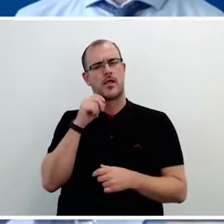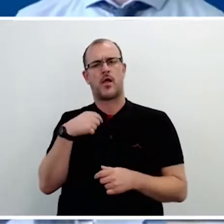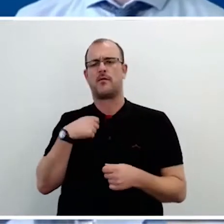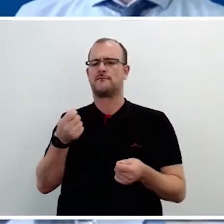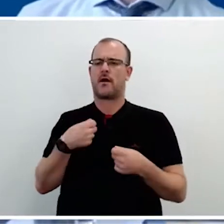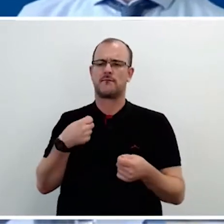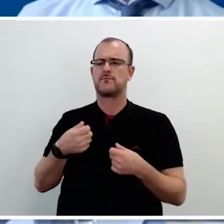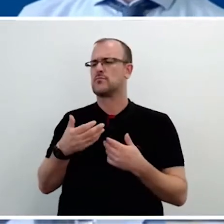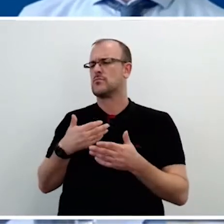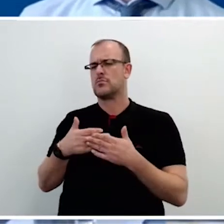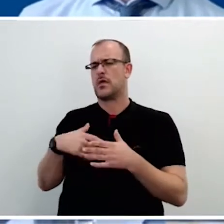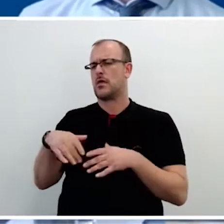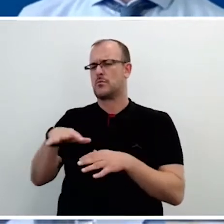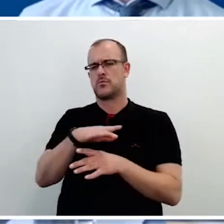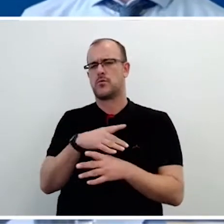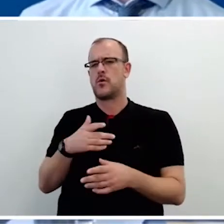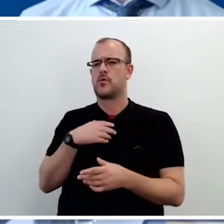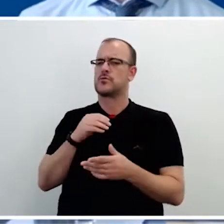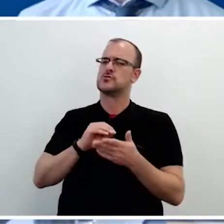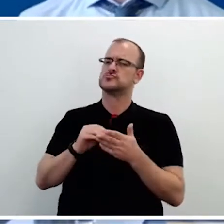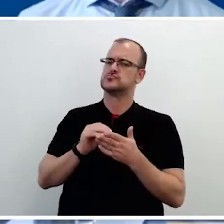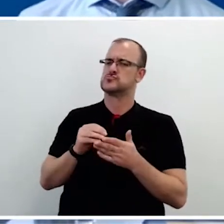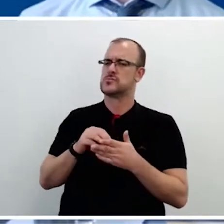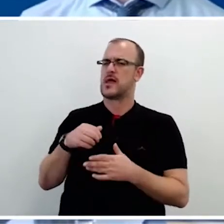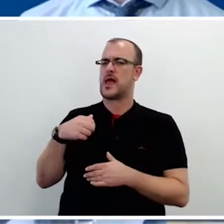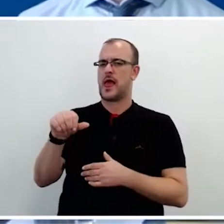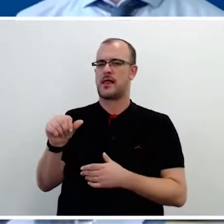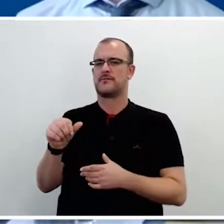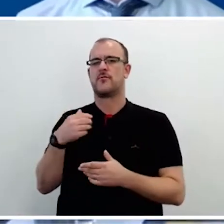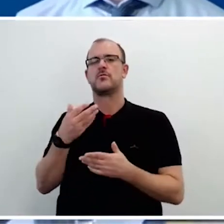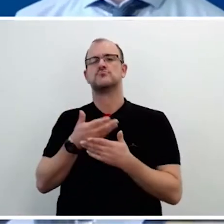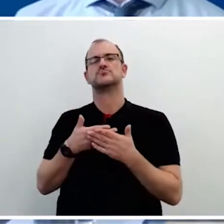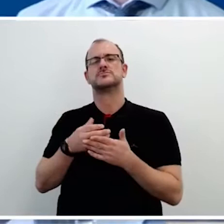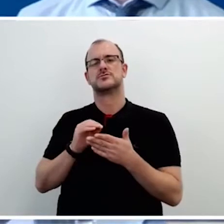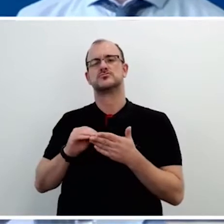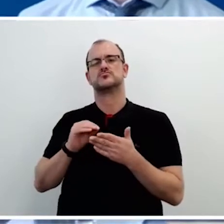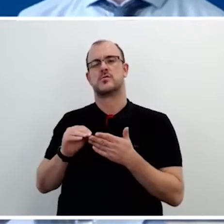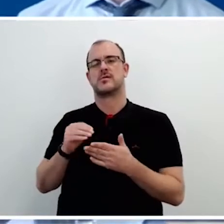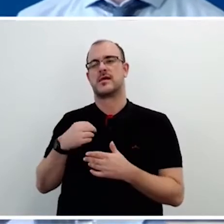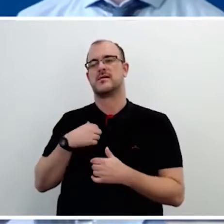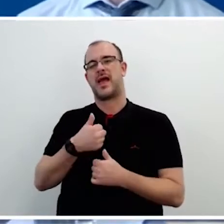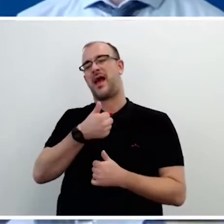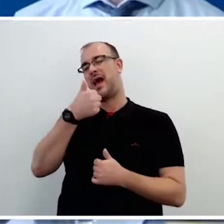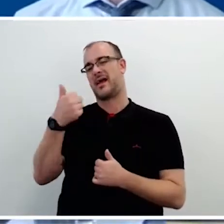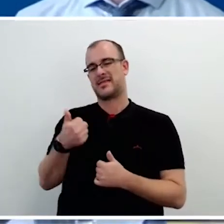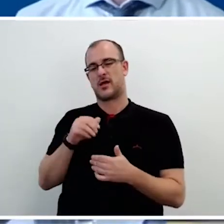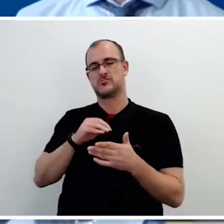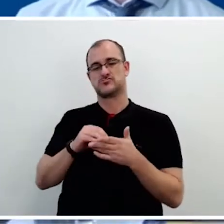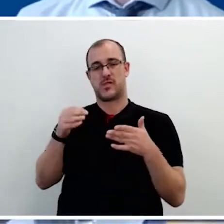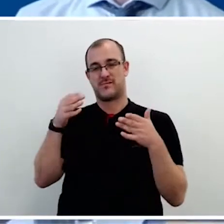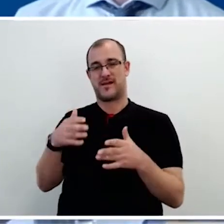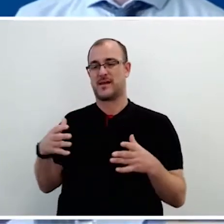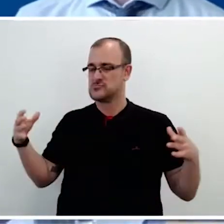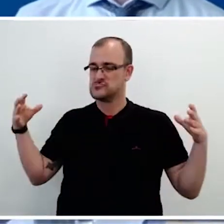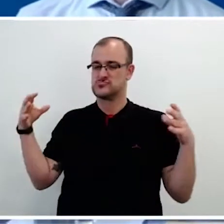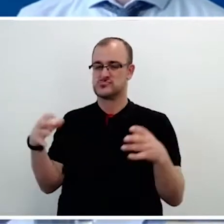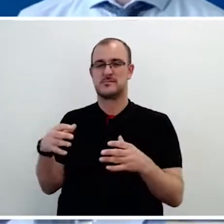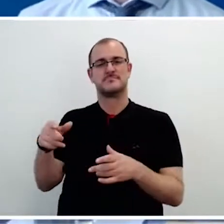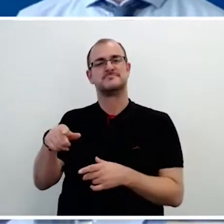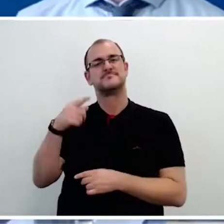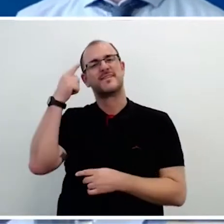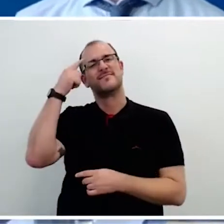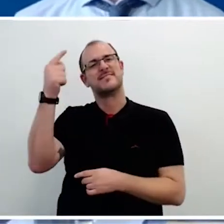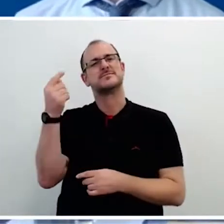und Umgebung, und Schüler aus der 11. Klasse der Musterschule in Frankfurt über ein Jahr in einem Schulfach zusammengebracht. Und die haben sich Wissen über künstliche